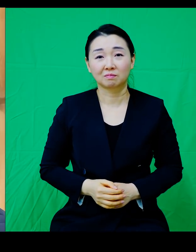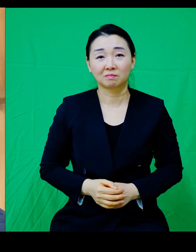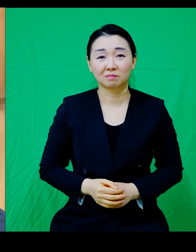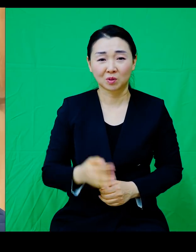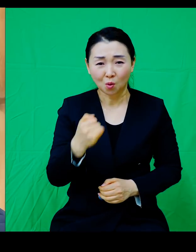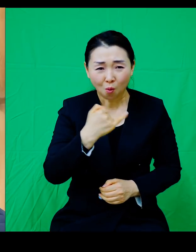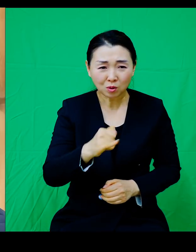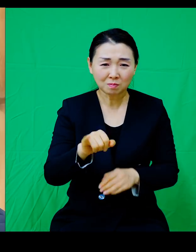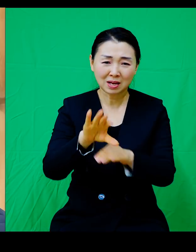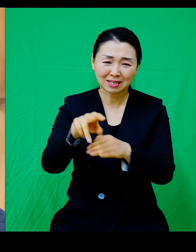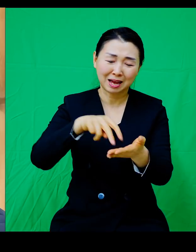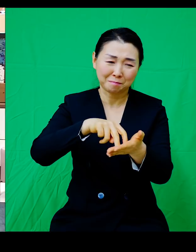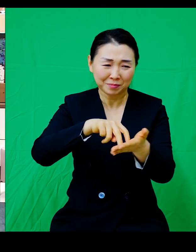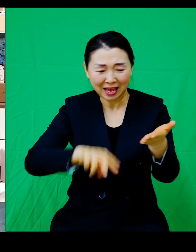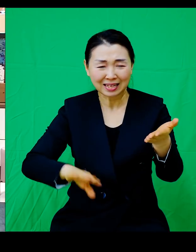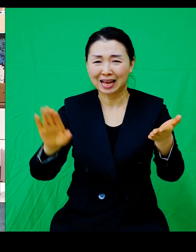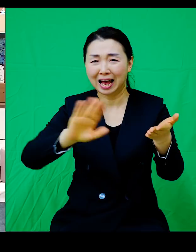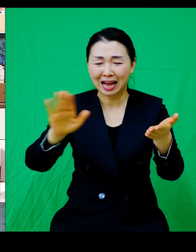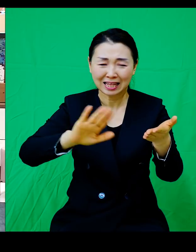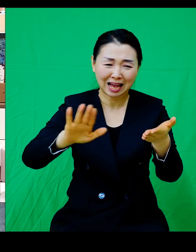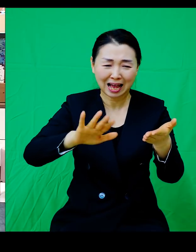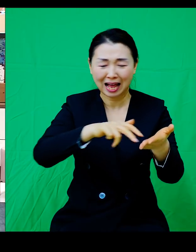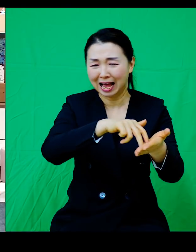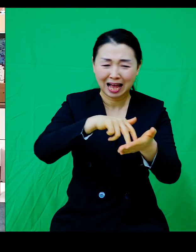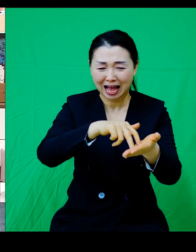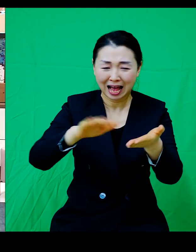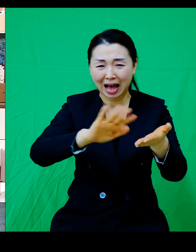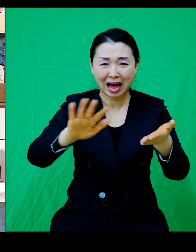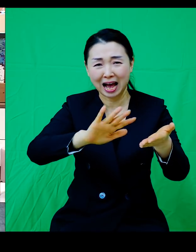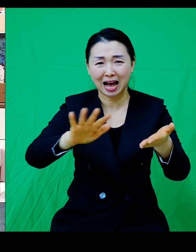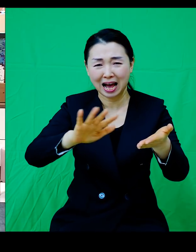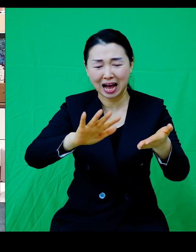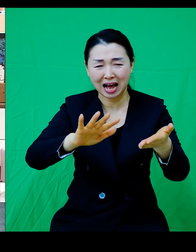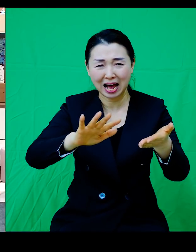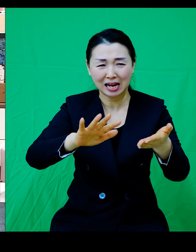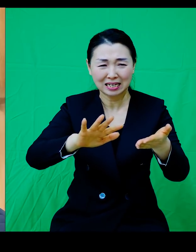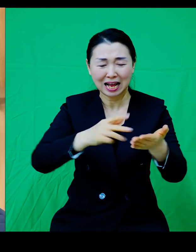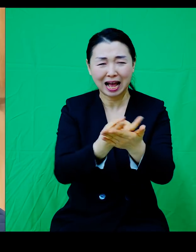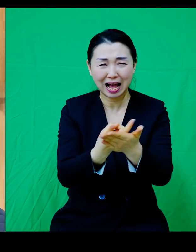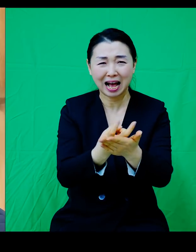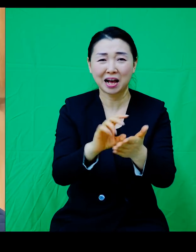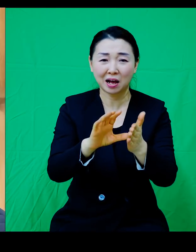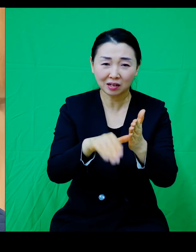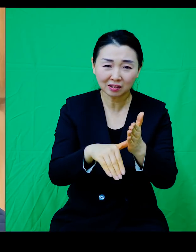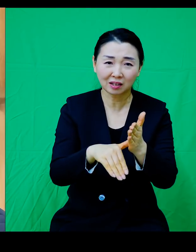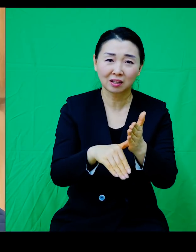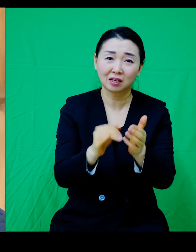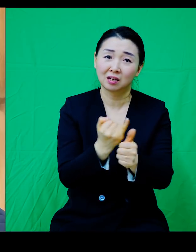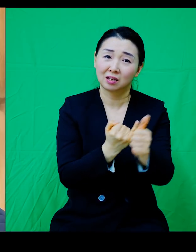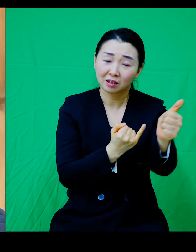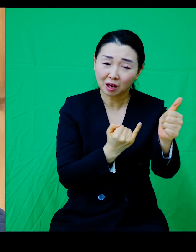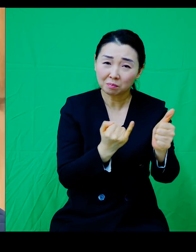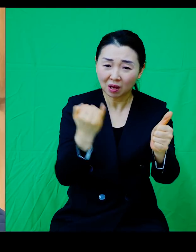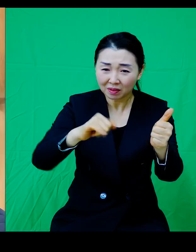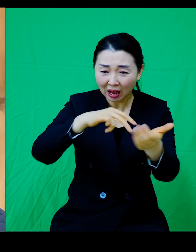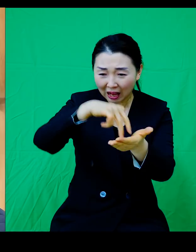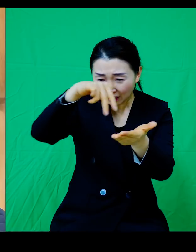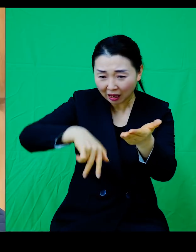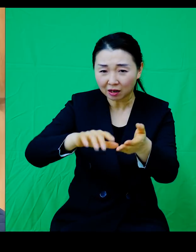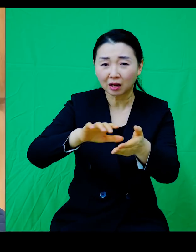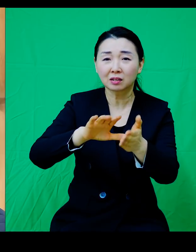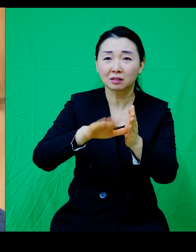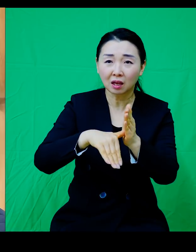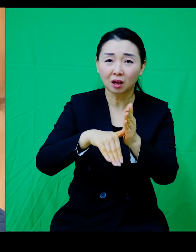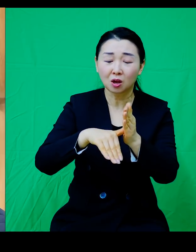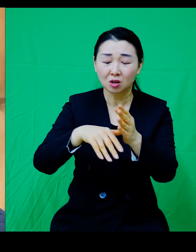보니까 온유가 이제 안 내리겠다고 떼를 쓰고 막 이렇게 버팅기고 하는 상황에서 남편은 온유를 이렇게 내리게 하려고 하고